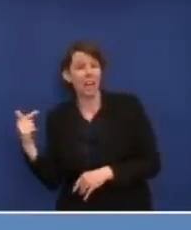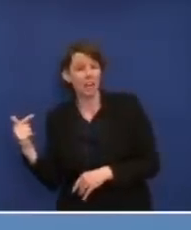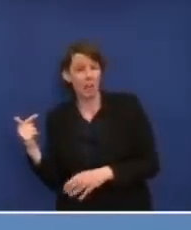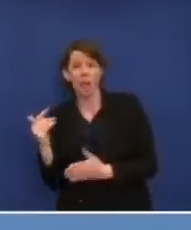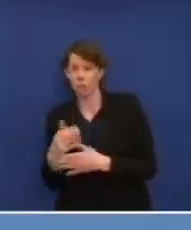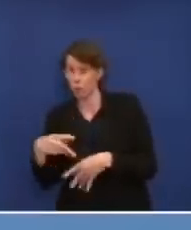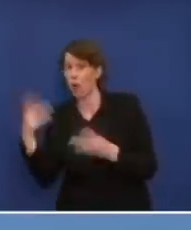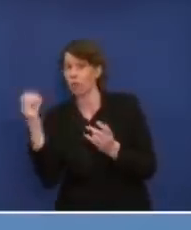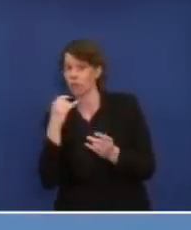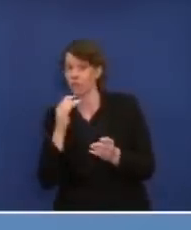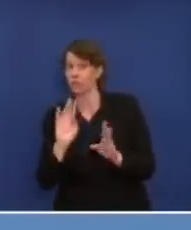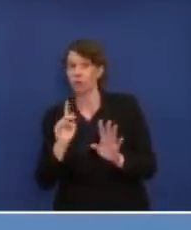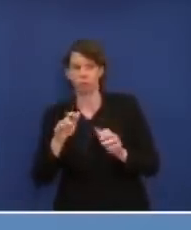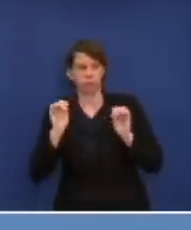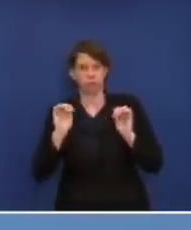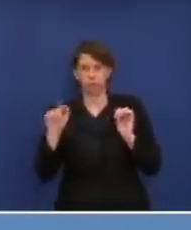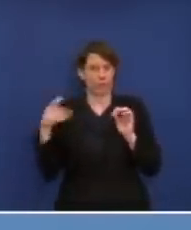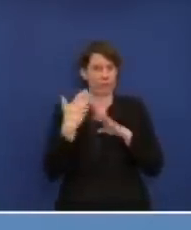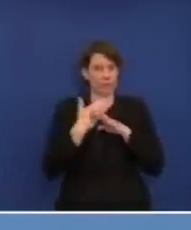distanziert haben.